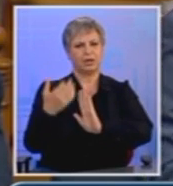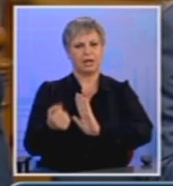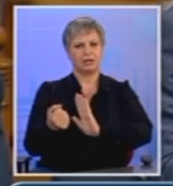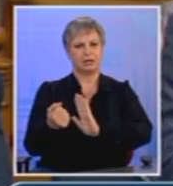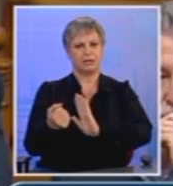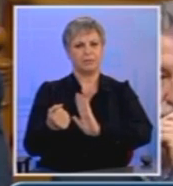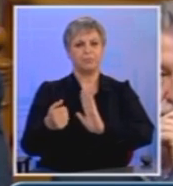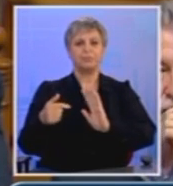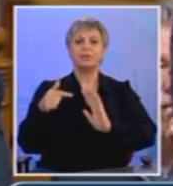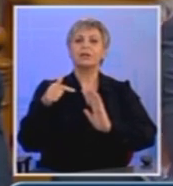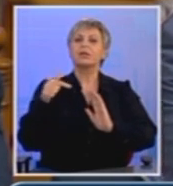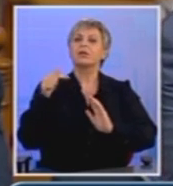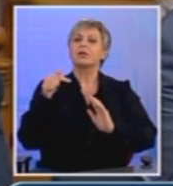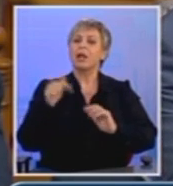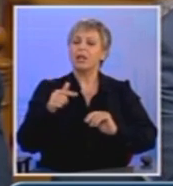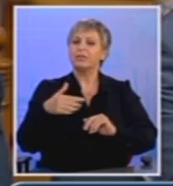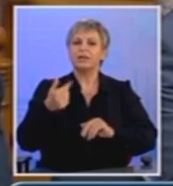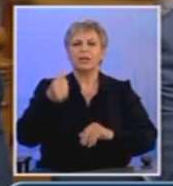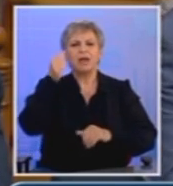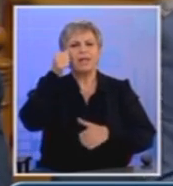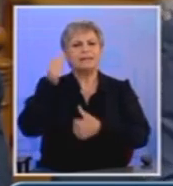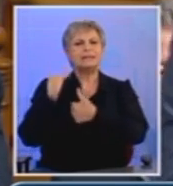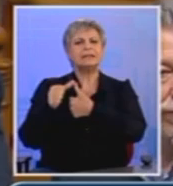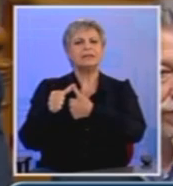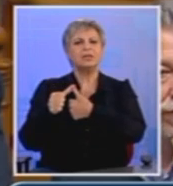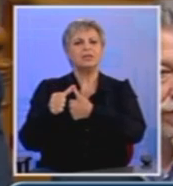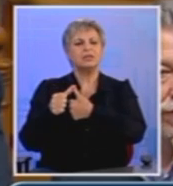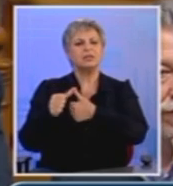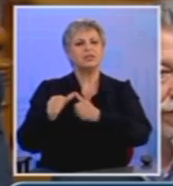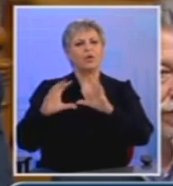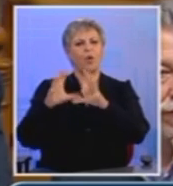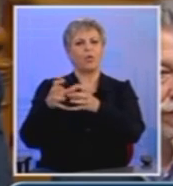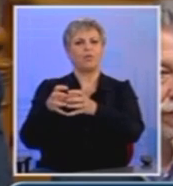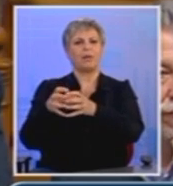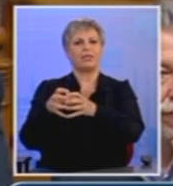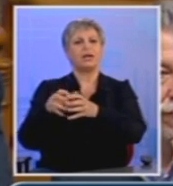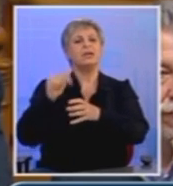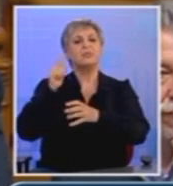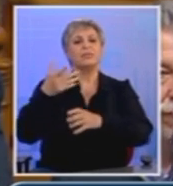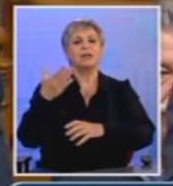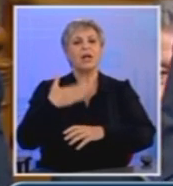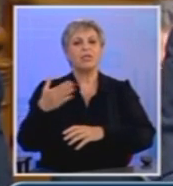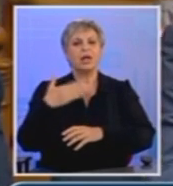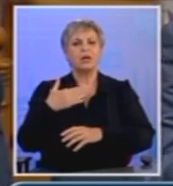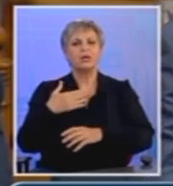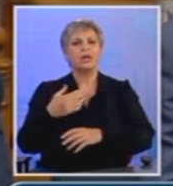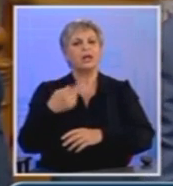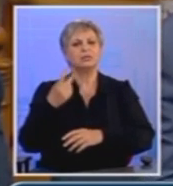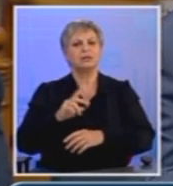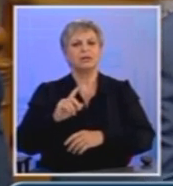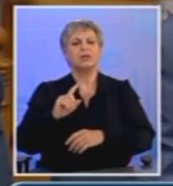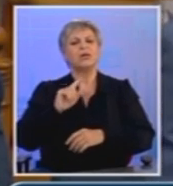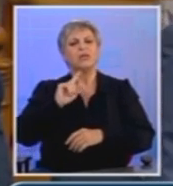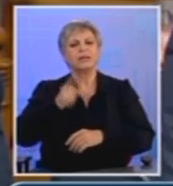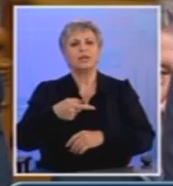απέναντι στις δυνάμεις της συντήρησης τις δυνάμεις εκείνες που θέλουνε να επιβληθεί στην ευρώπη και